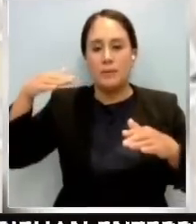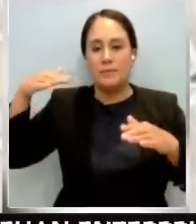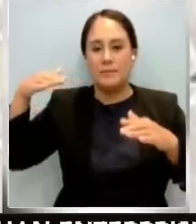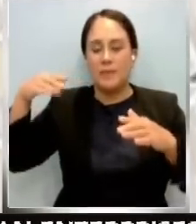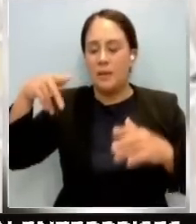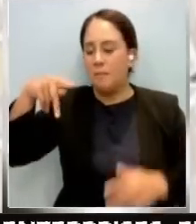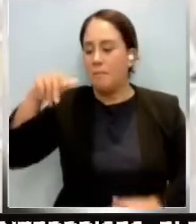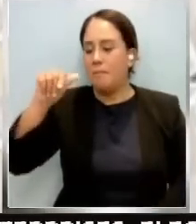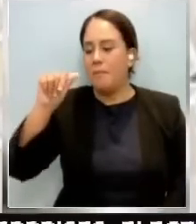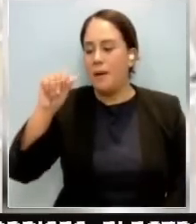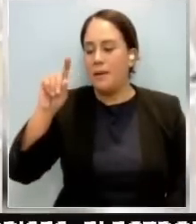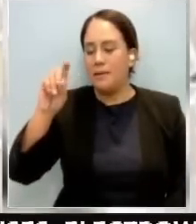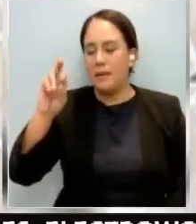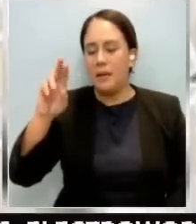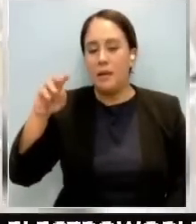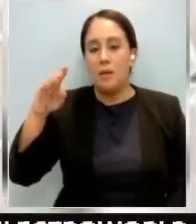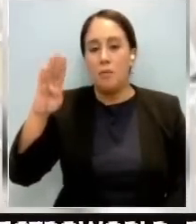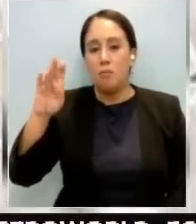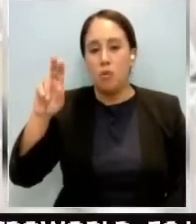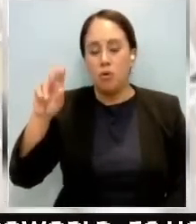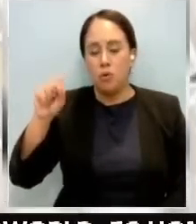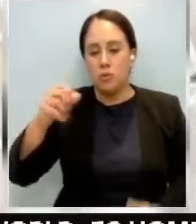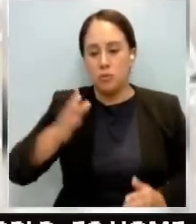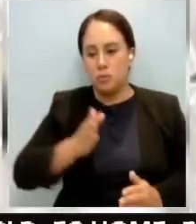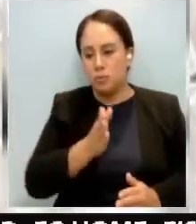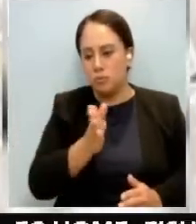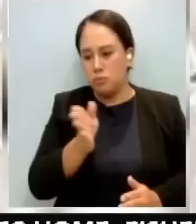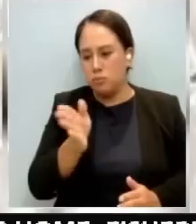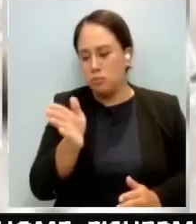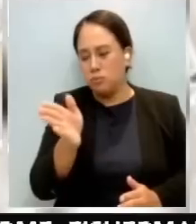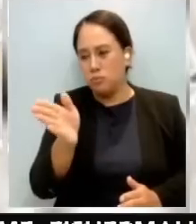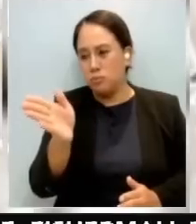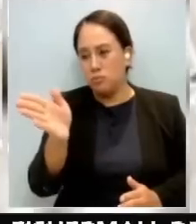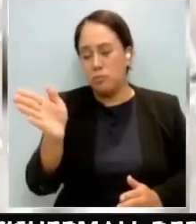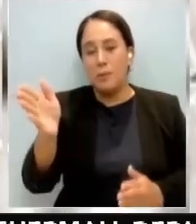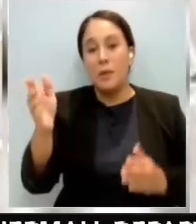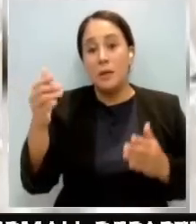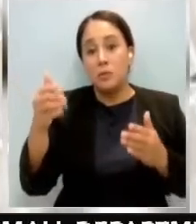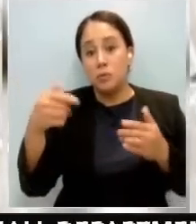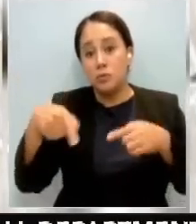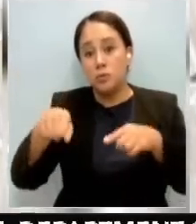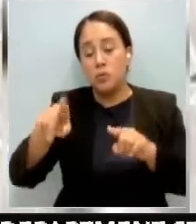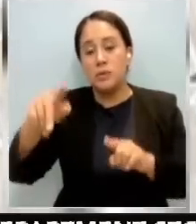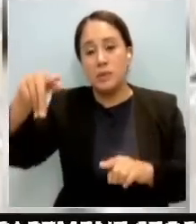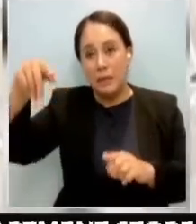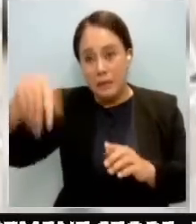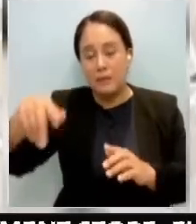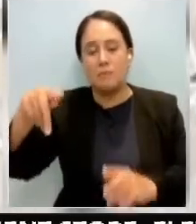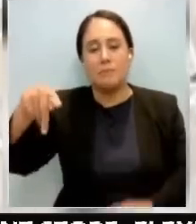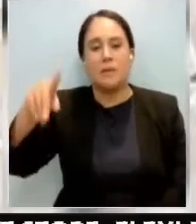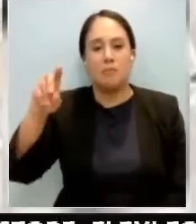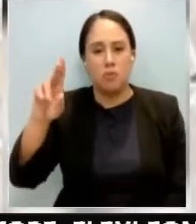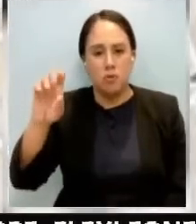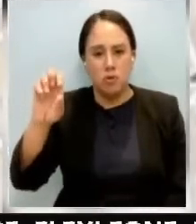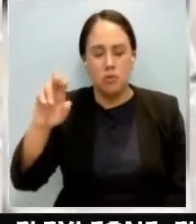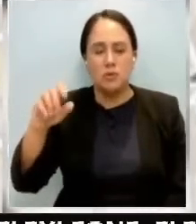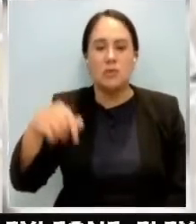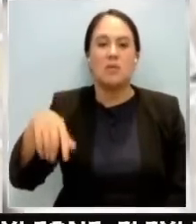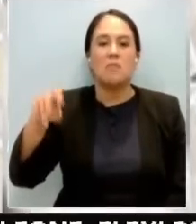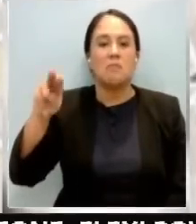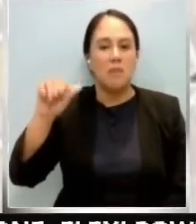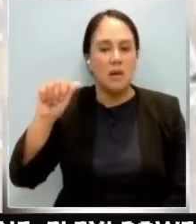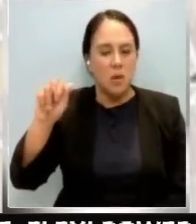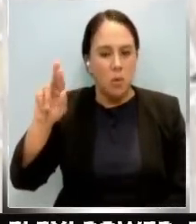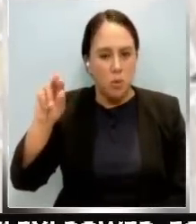hanggang makakanan sa Round Table, paikot hanggang makatawid ka ulit ng P. Burgos hanggang Maria Orosa, tapos kaliwa